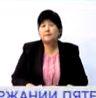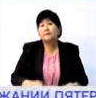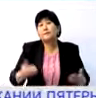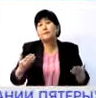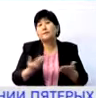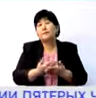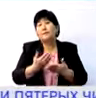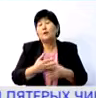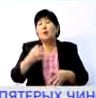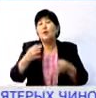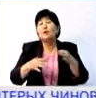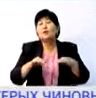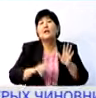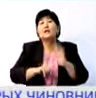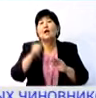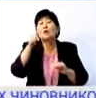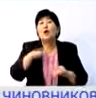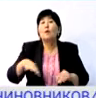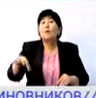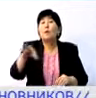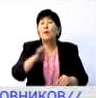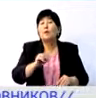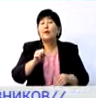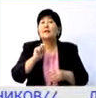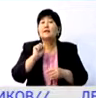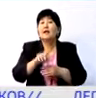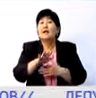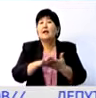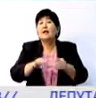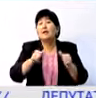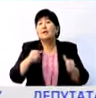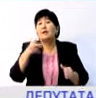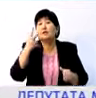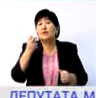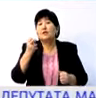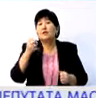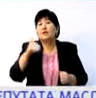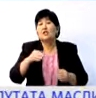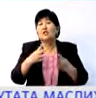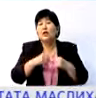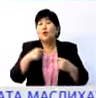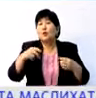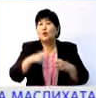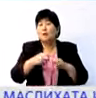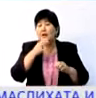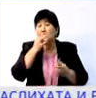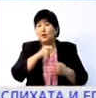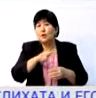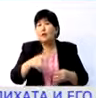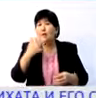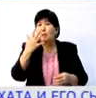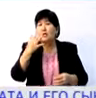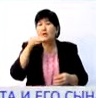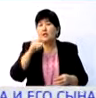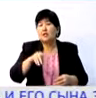Новости судебной системы. С начала года по области подали на развод около 2000 семей. Другая проблема – за отчетный период около